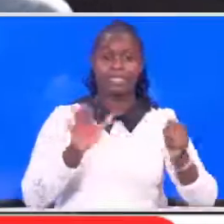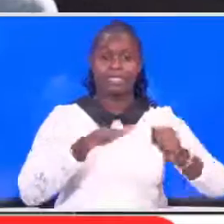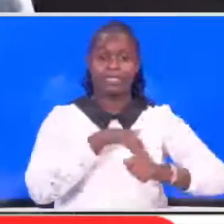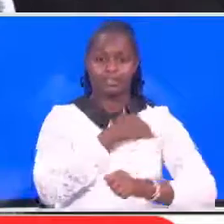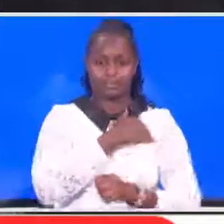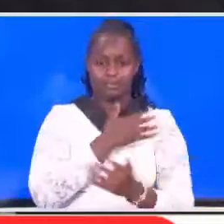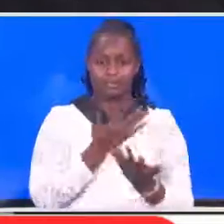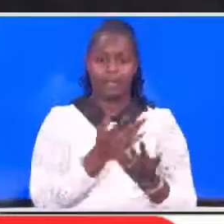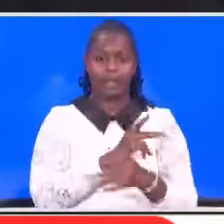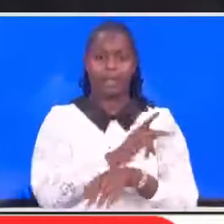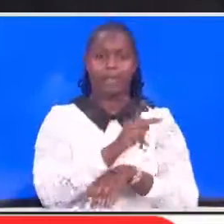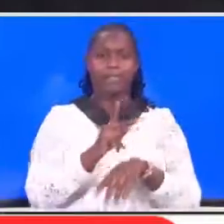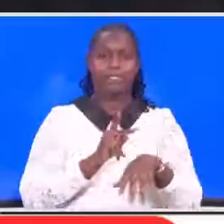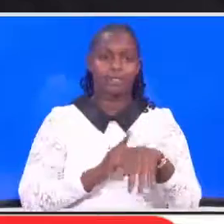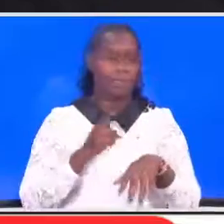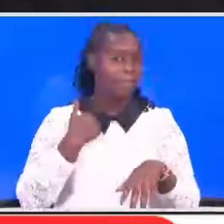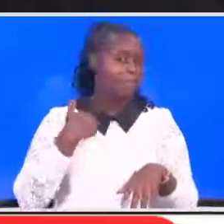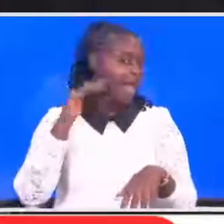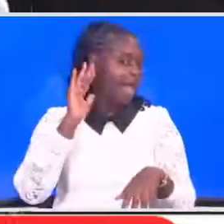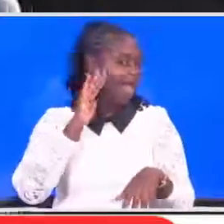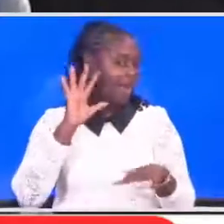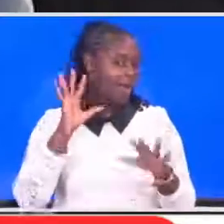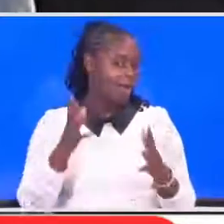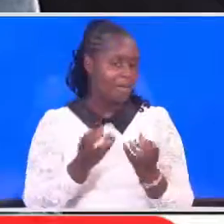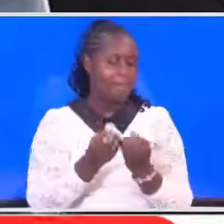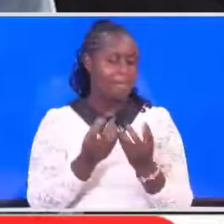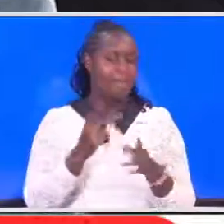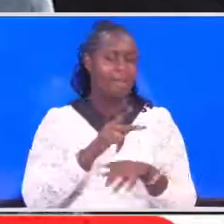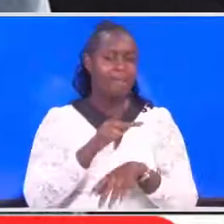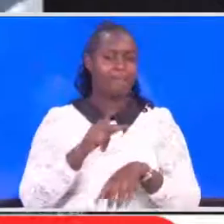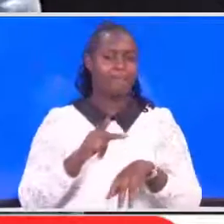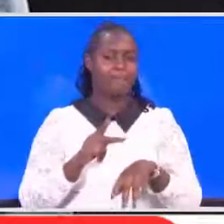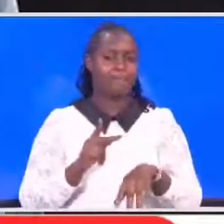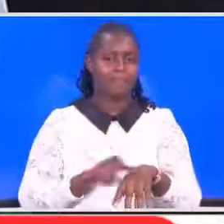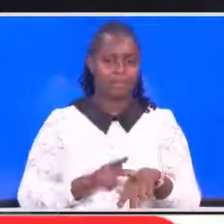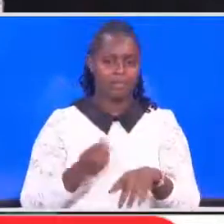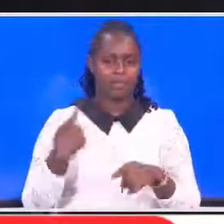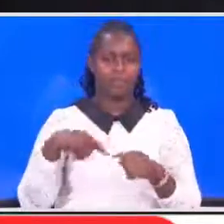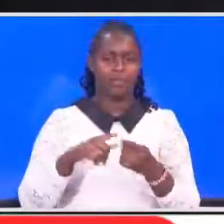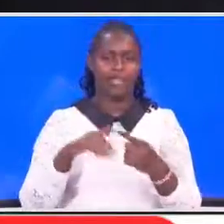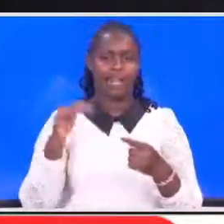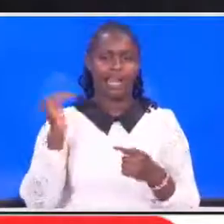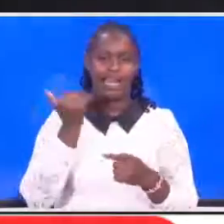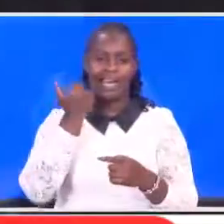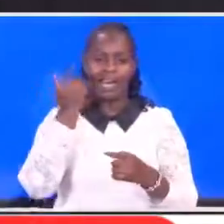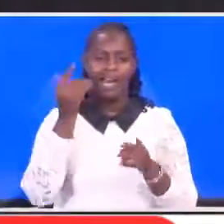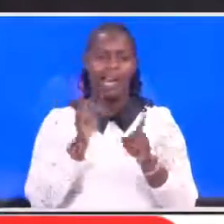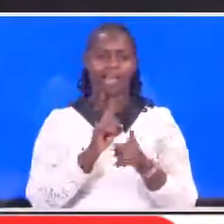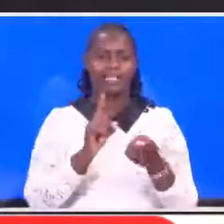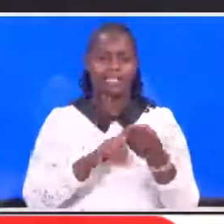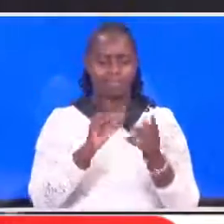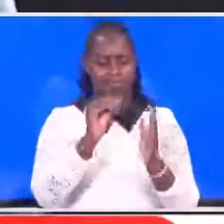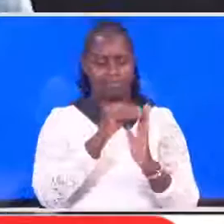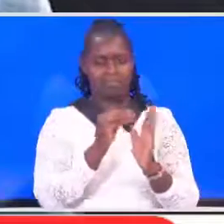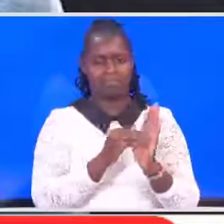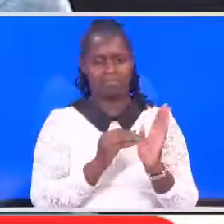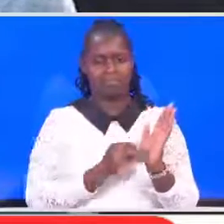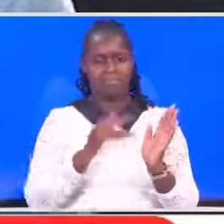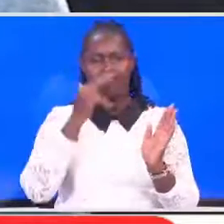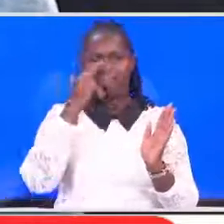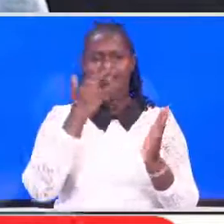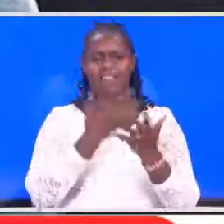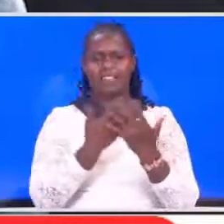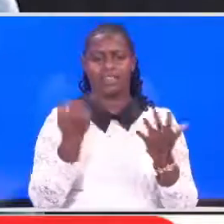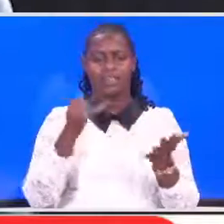principals, nimeambiwa principals wengi sana wanakula pesa wakijenga vitu fani kwa mashule ili wapate pesa.